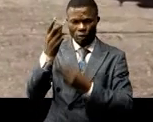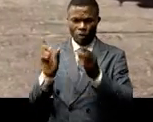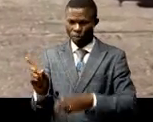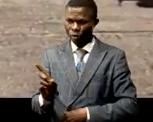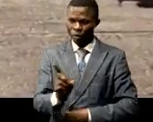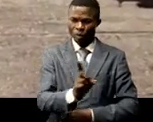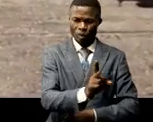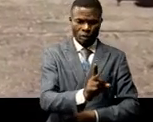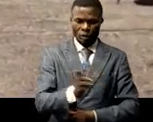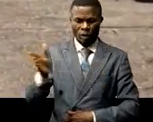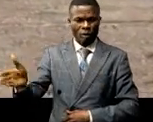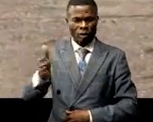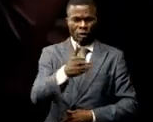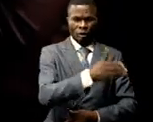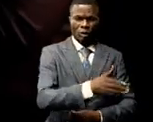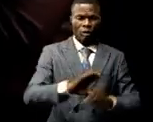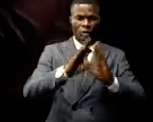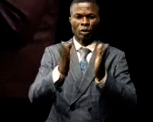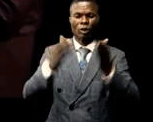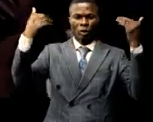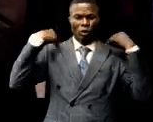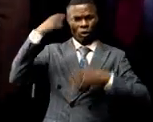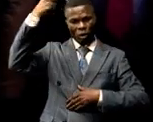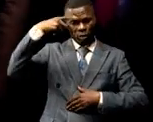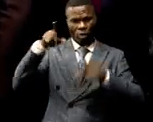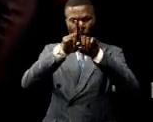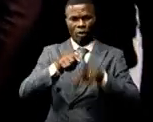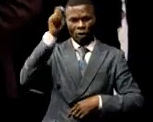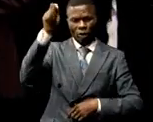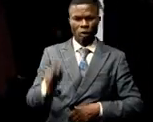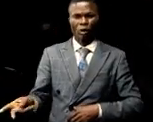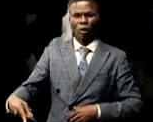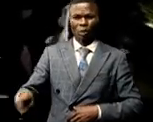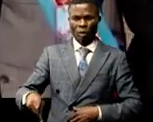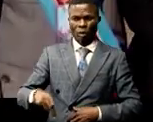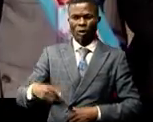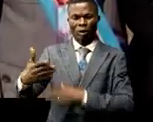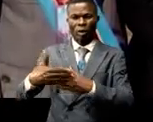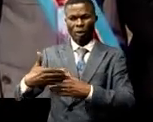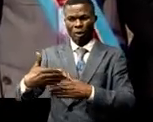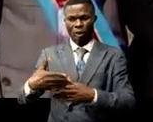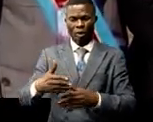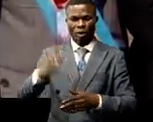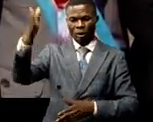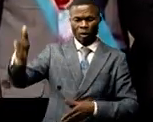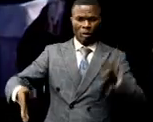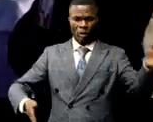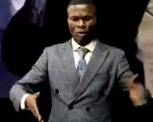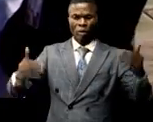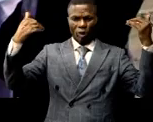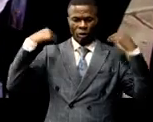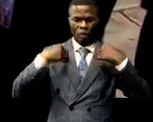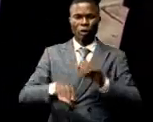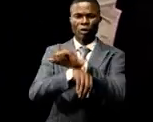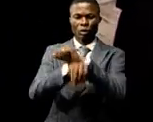saluer de gauche à droite les personnalités politiques et militaires de la province, aux côtés de qui s'étaient alignées quelques autorités